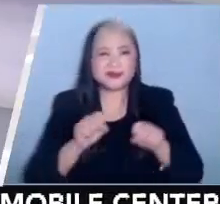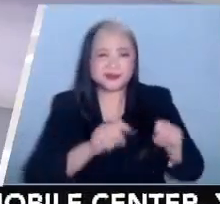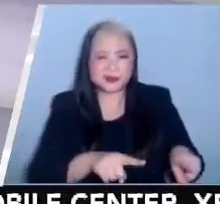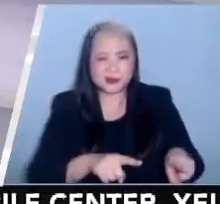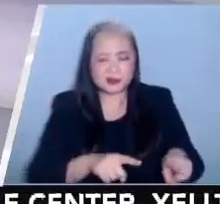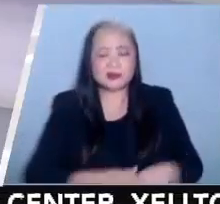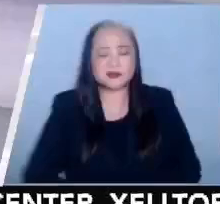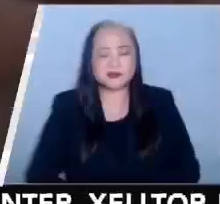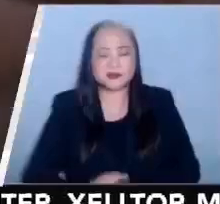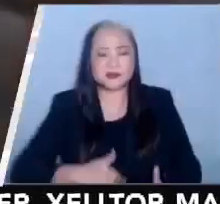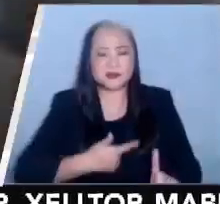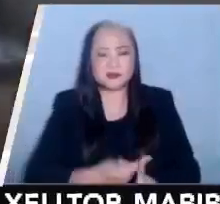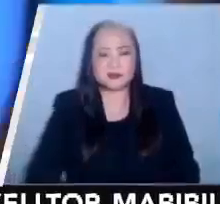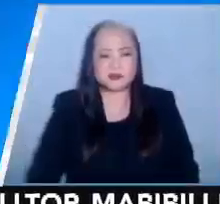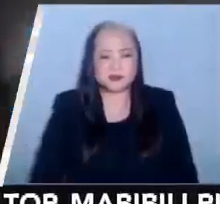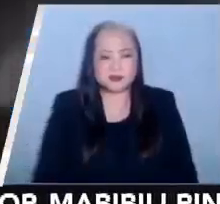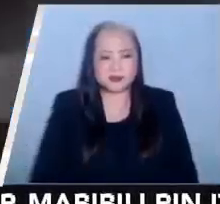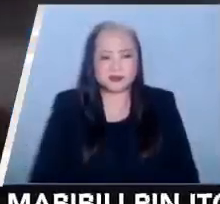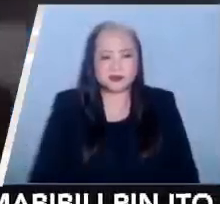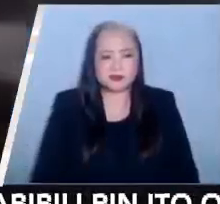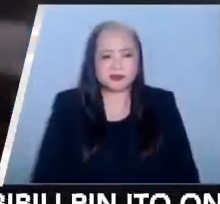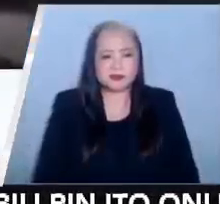Oida.